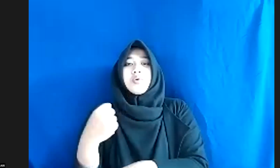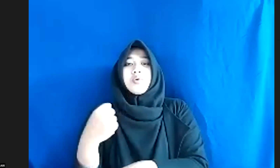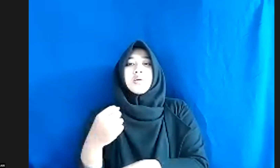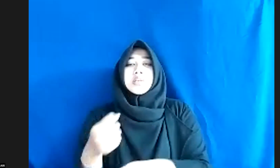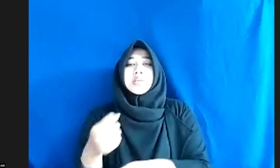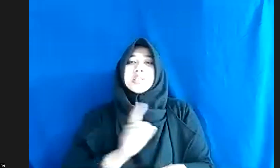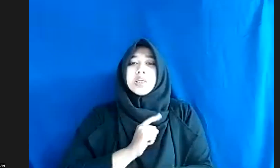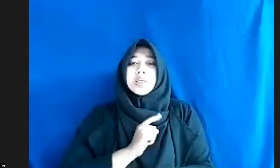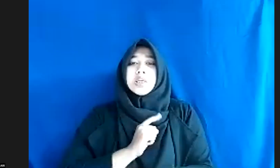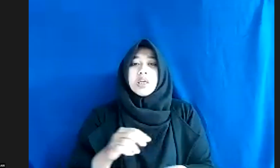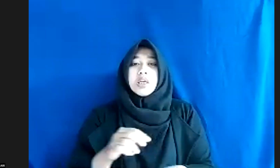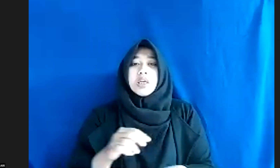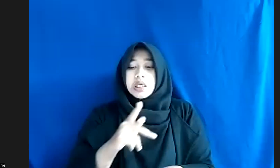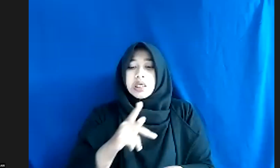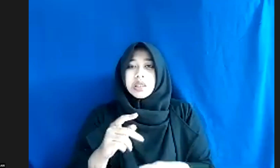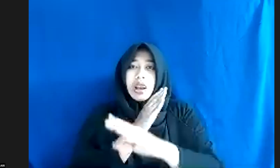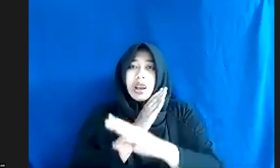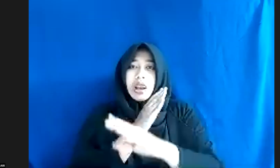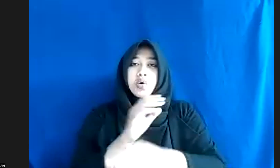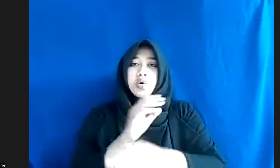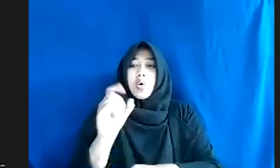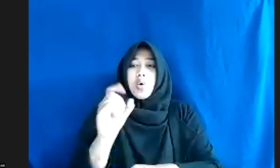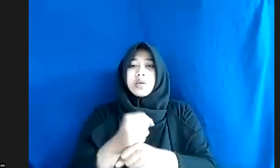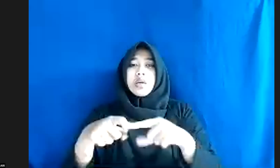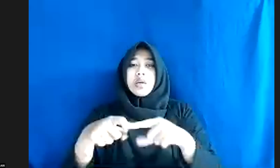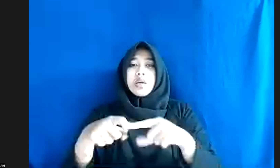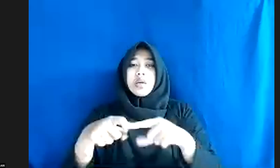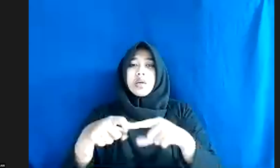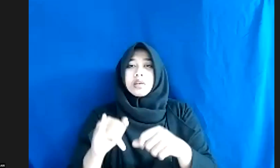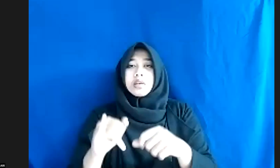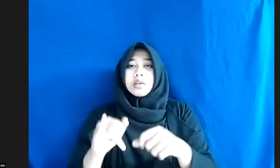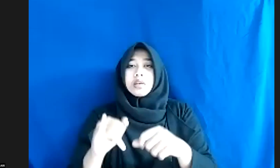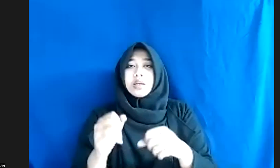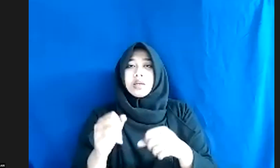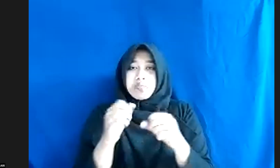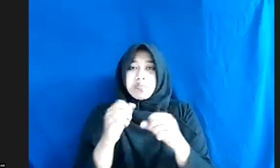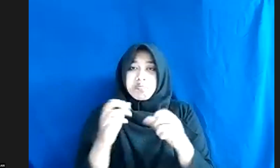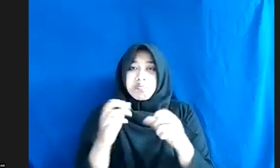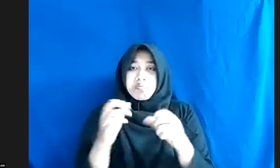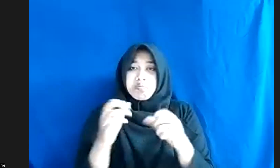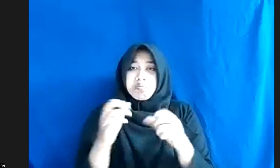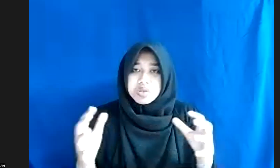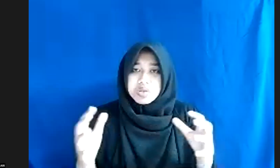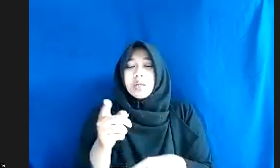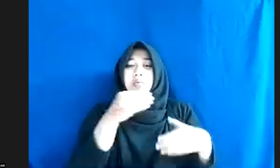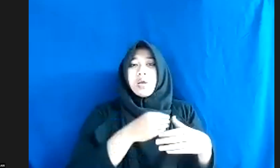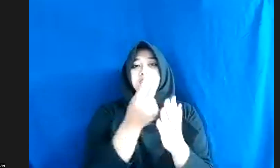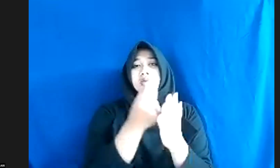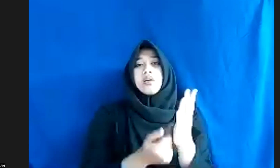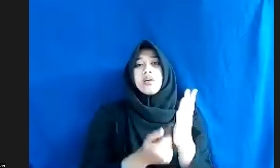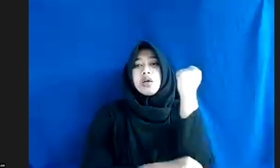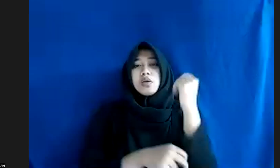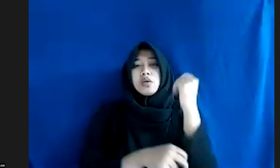lawan adalah mereka-mereka yang sedang menggunakan uang negara itu untuk hal-hal keuntungan pribadi atau kelompok. Itulah yang sesungguhnya kita